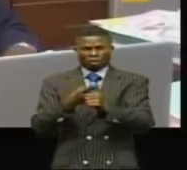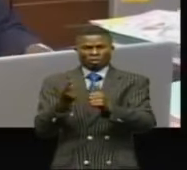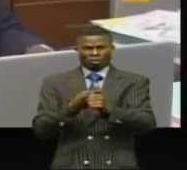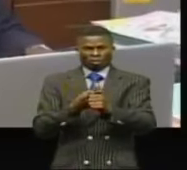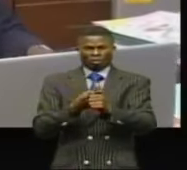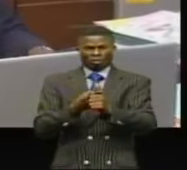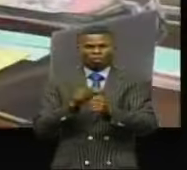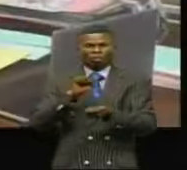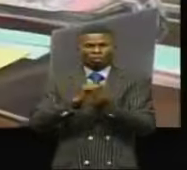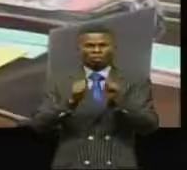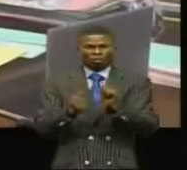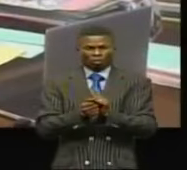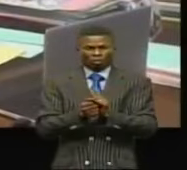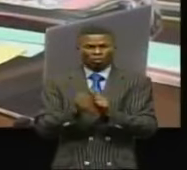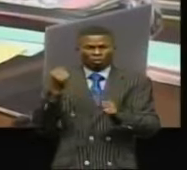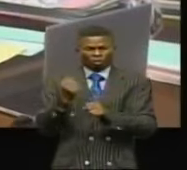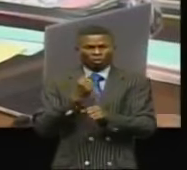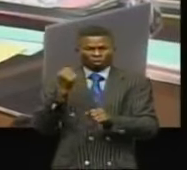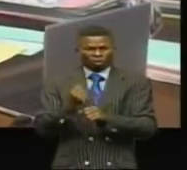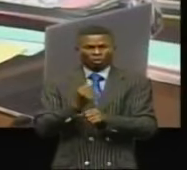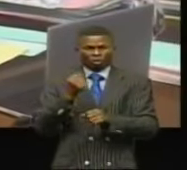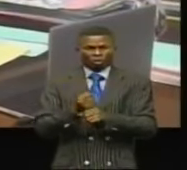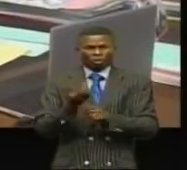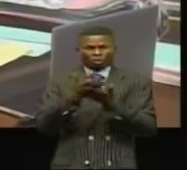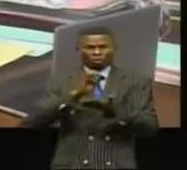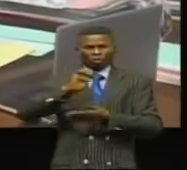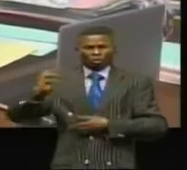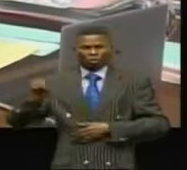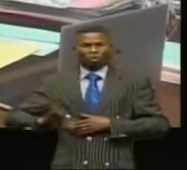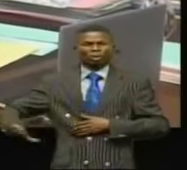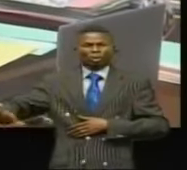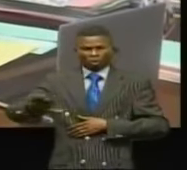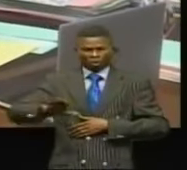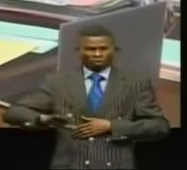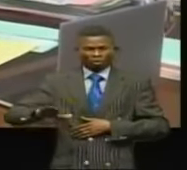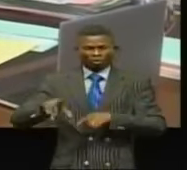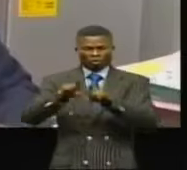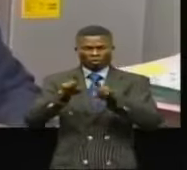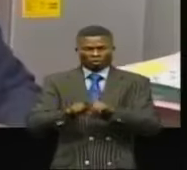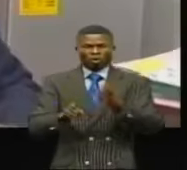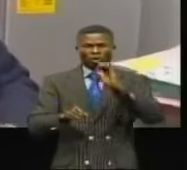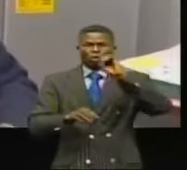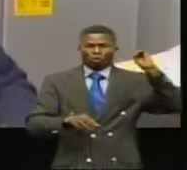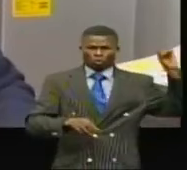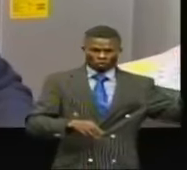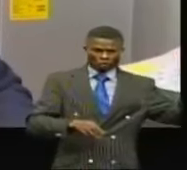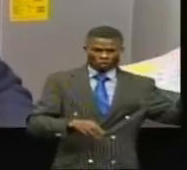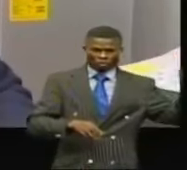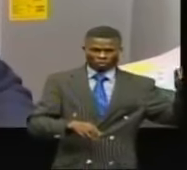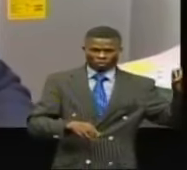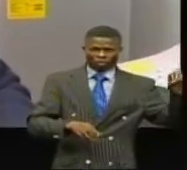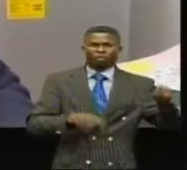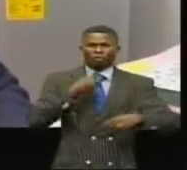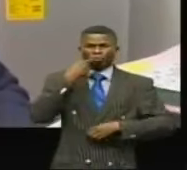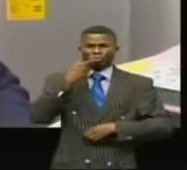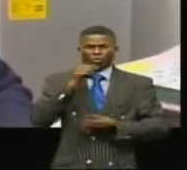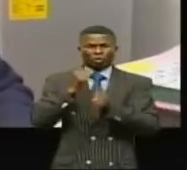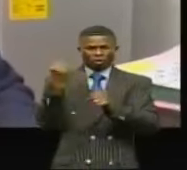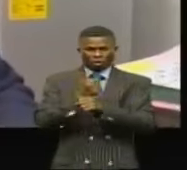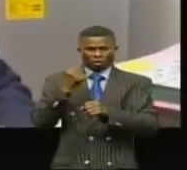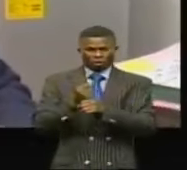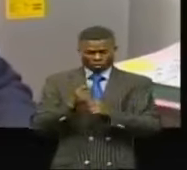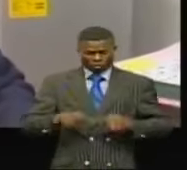la situation opérationnelle à l'est du pays et à l'ouest. Il a fait le point des opérations en